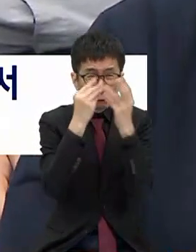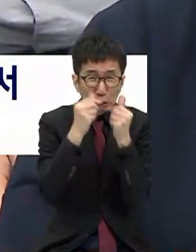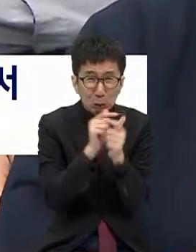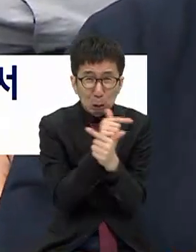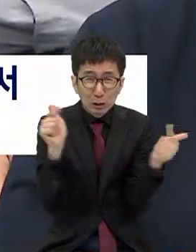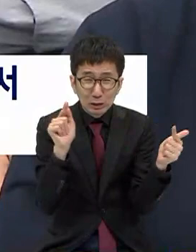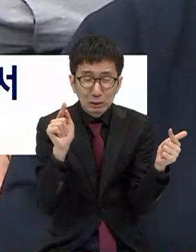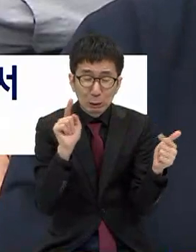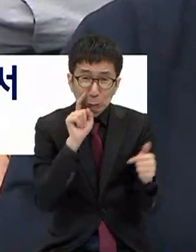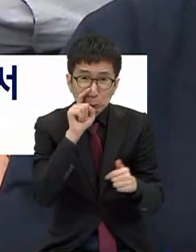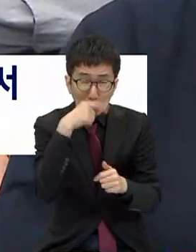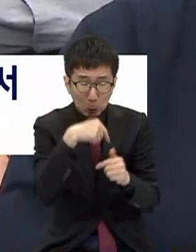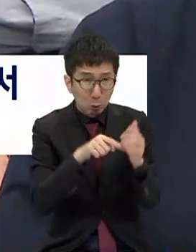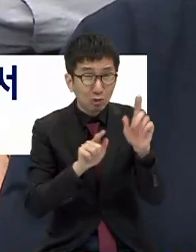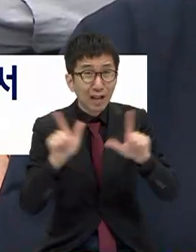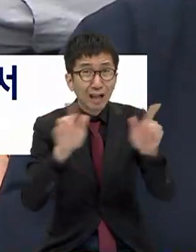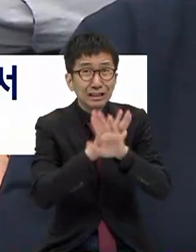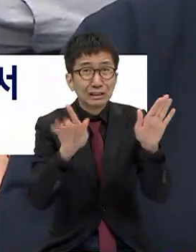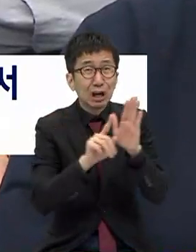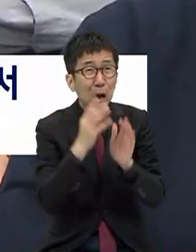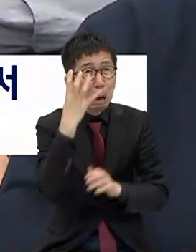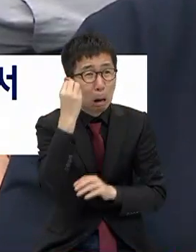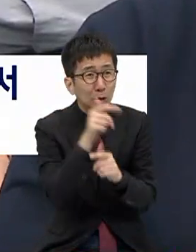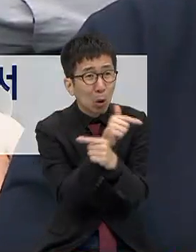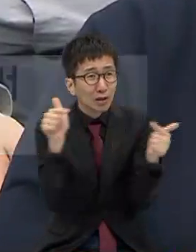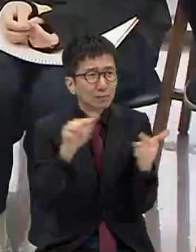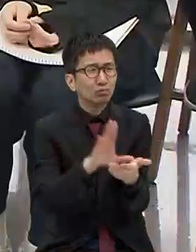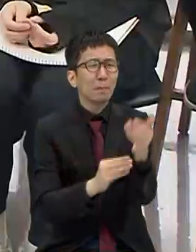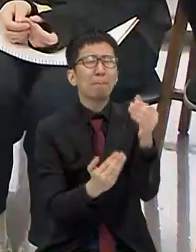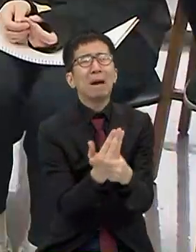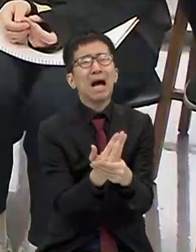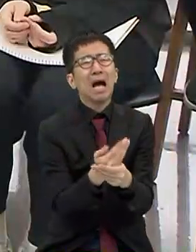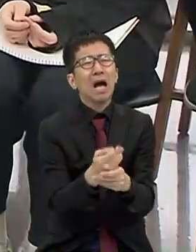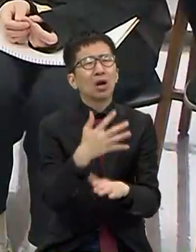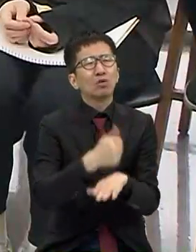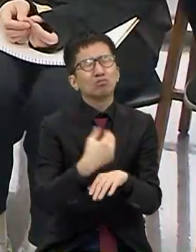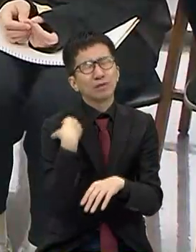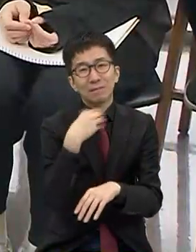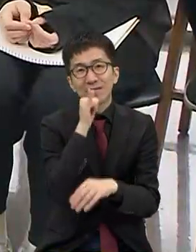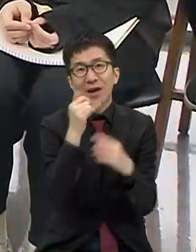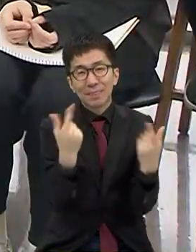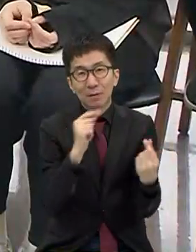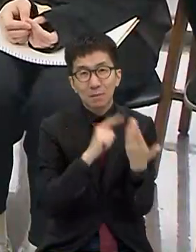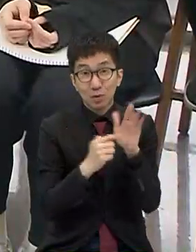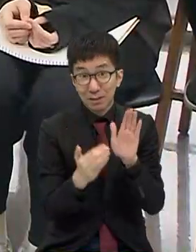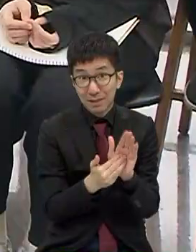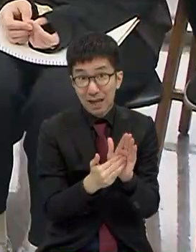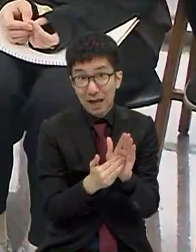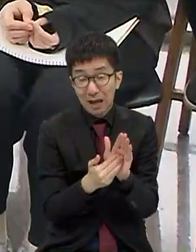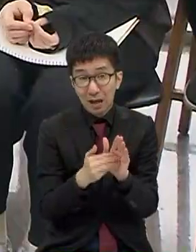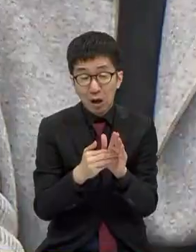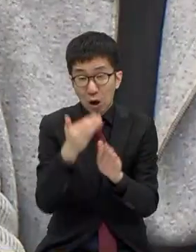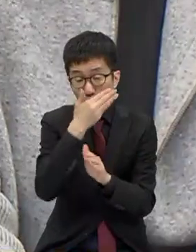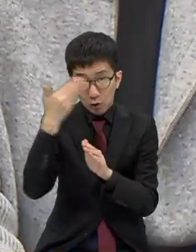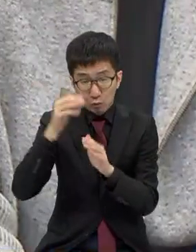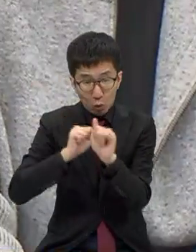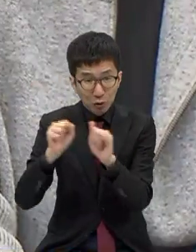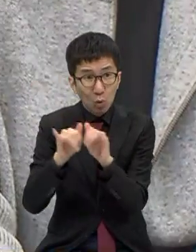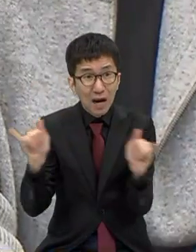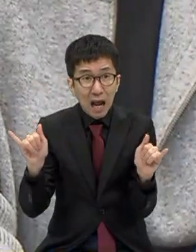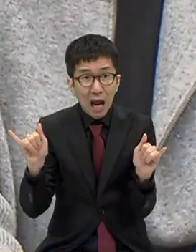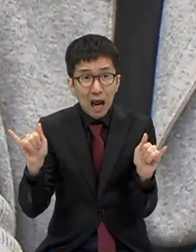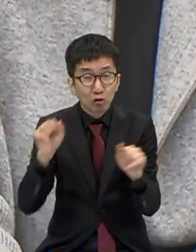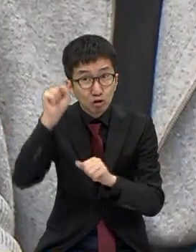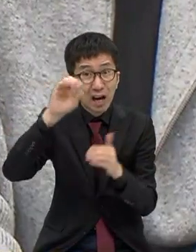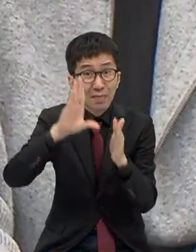환경 속에서 미래를 설계해 나가는 게 얼마나 답답하겠어요. 일부 활동가들이 투쟁 과정에서 위법성 시비에